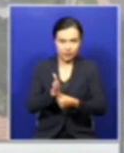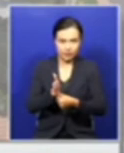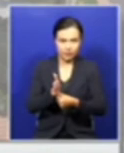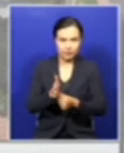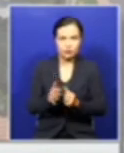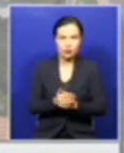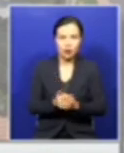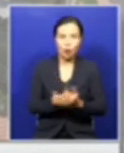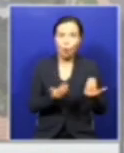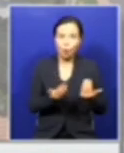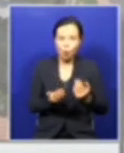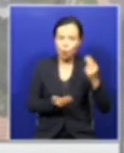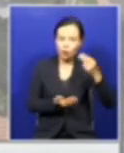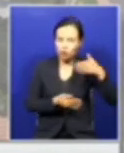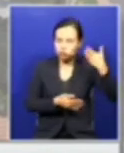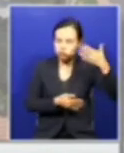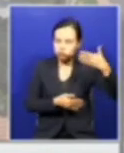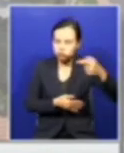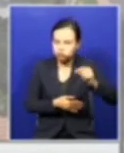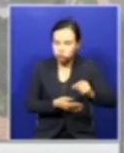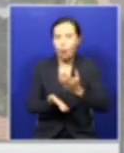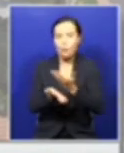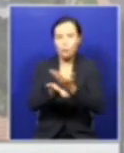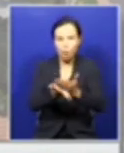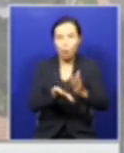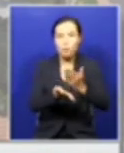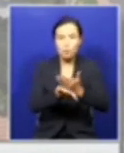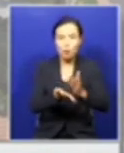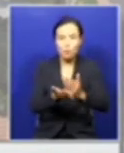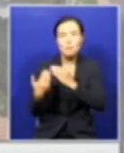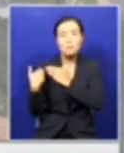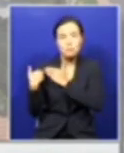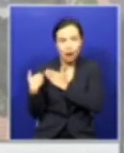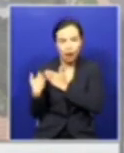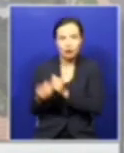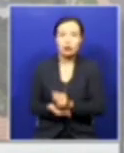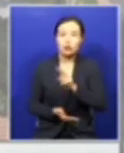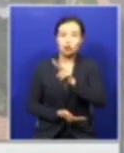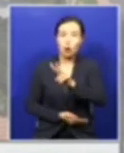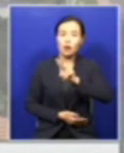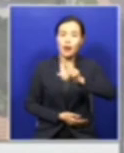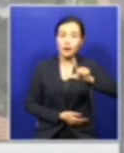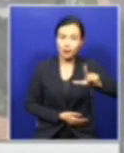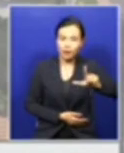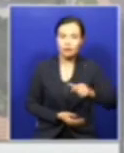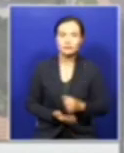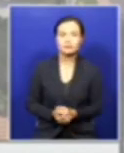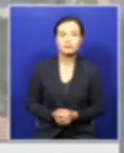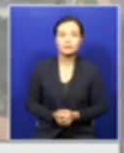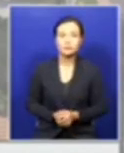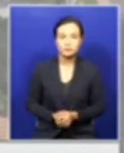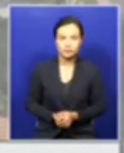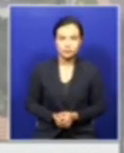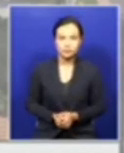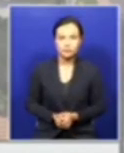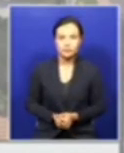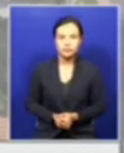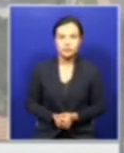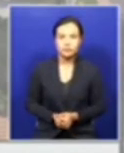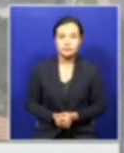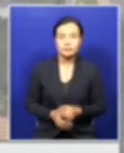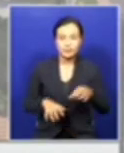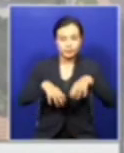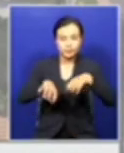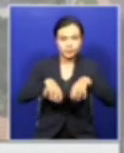ลูกชั่วหลานจากตัวเลขประมาณเกือบ2ล้านล้านเนี่ยค่ะนำไปนะคะจัดสร